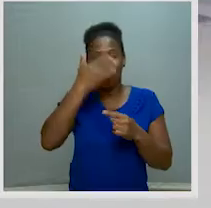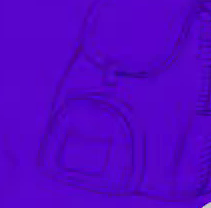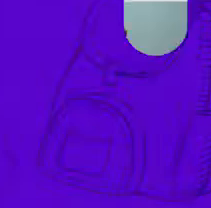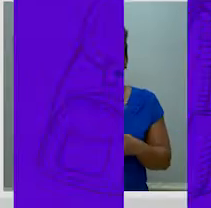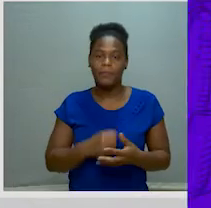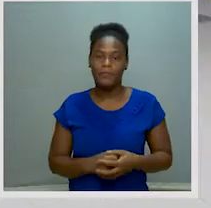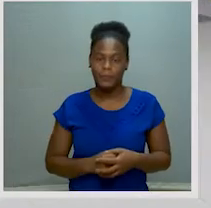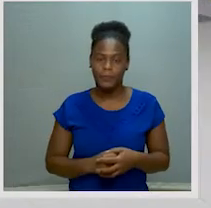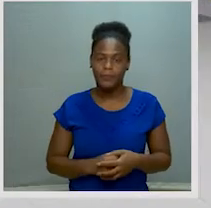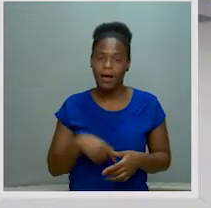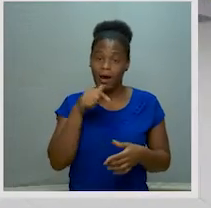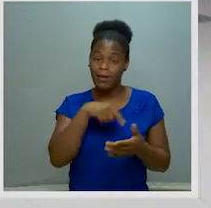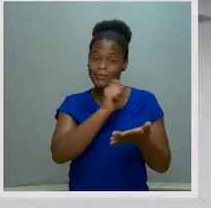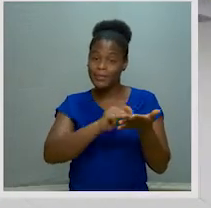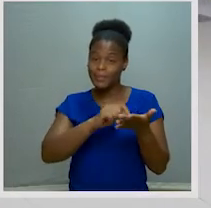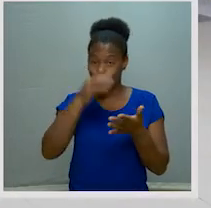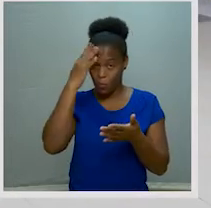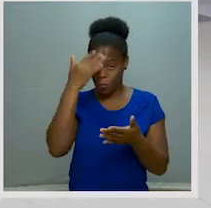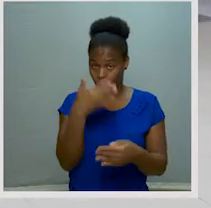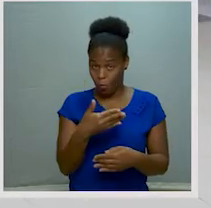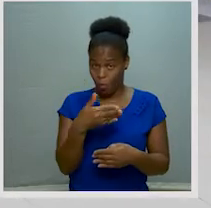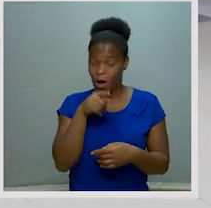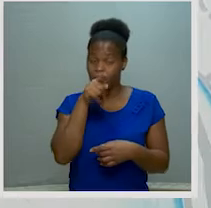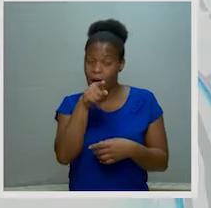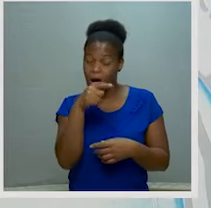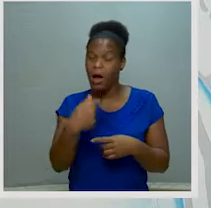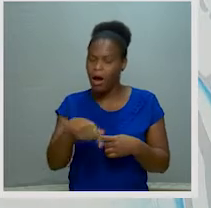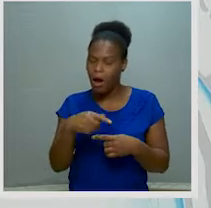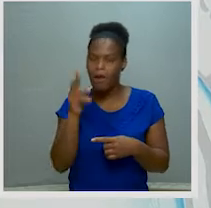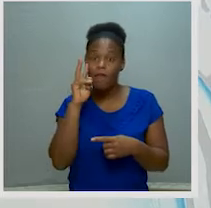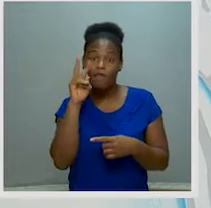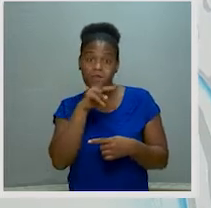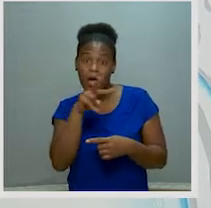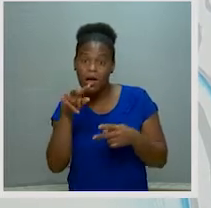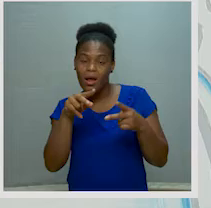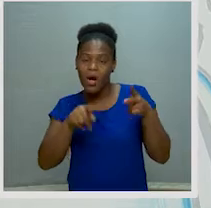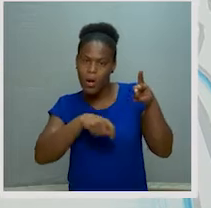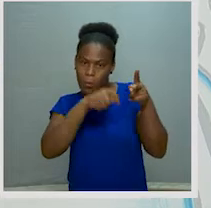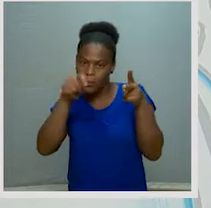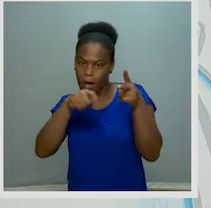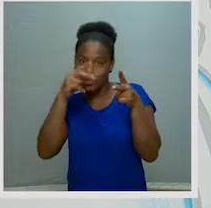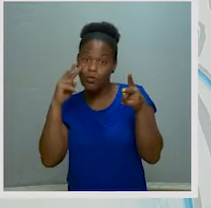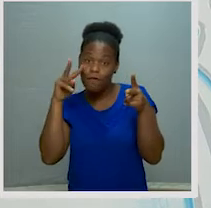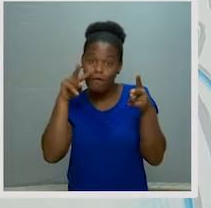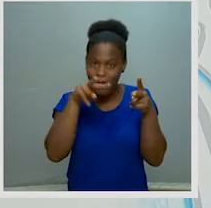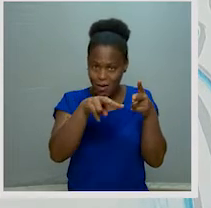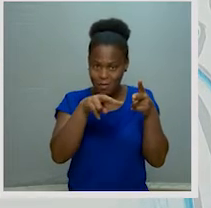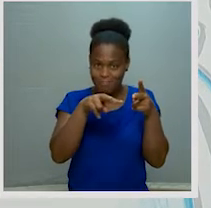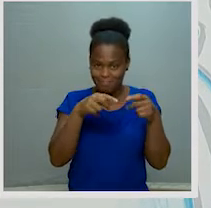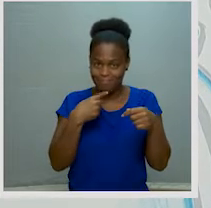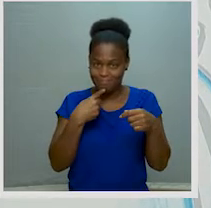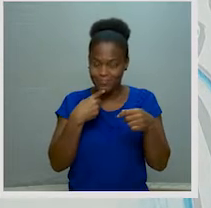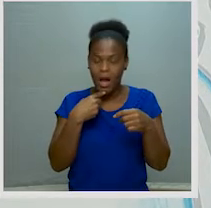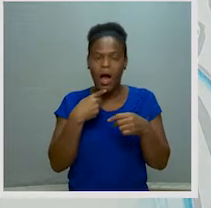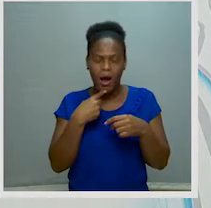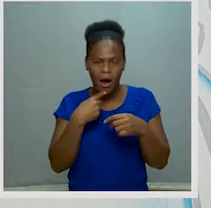1. Dans l'activité 1, vous allez regarder le reportage et vous